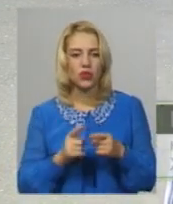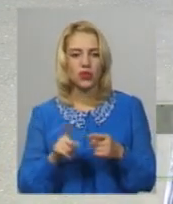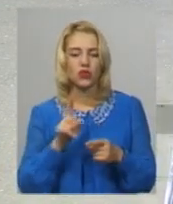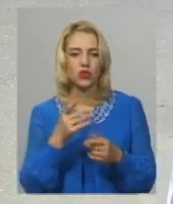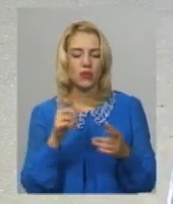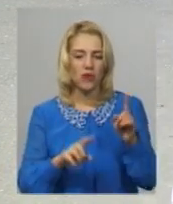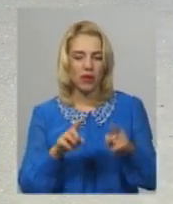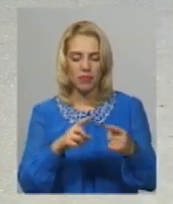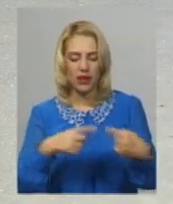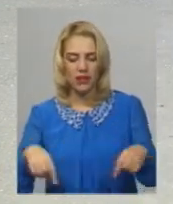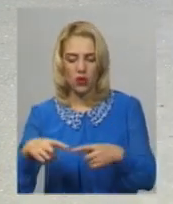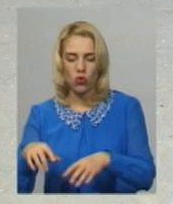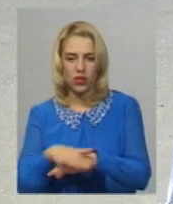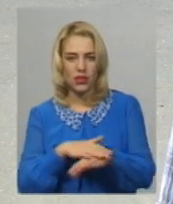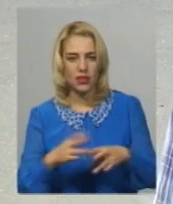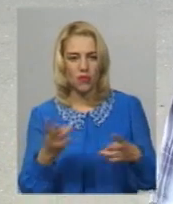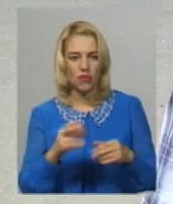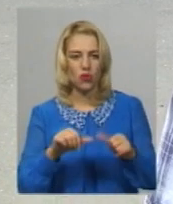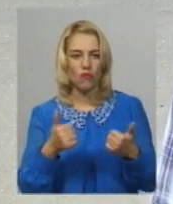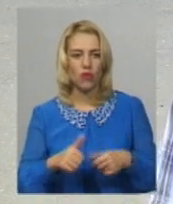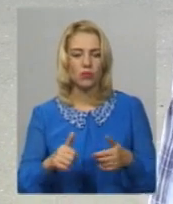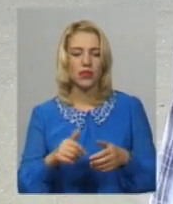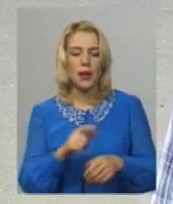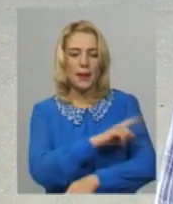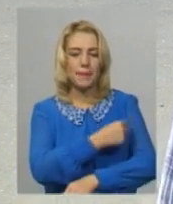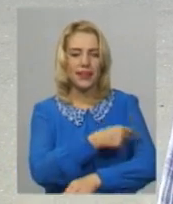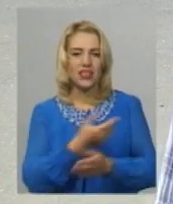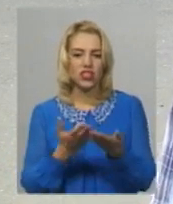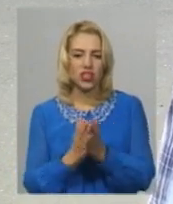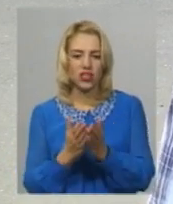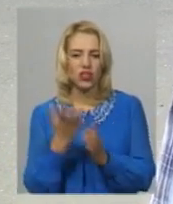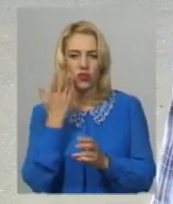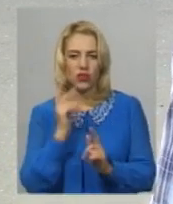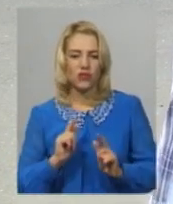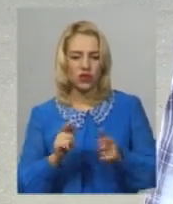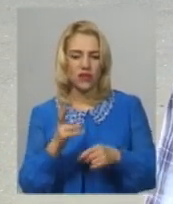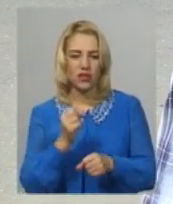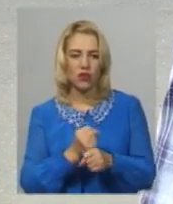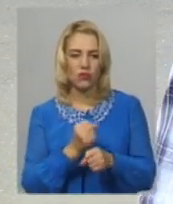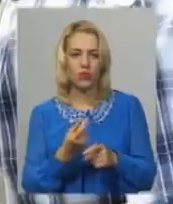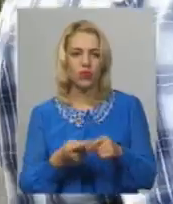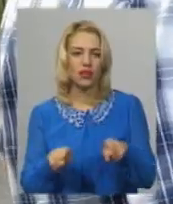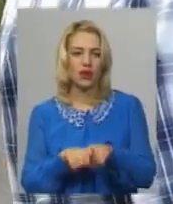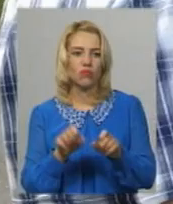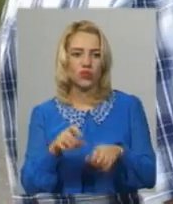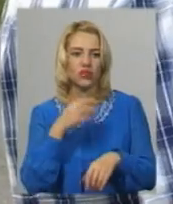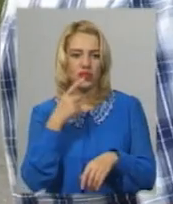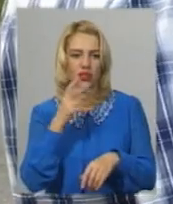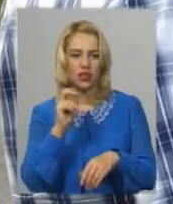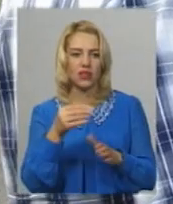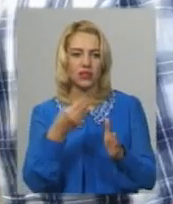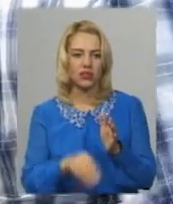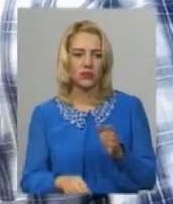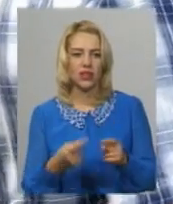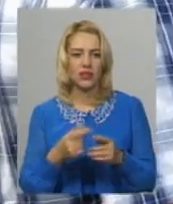категорії населення мають оформити медичні книжки перед тим, як влаштуватись на роботу. Це теж можна подати як дискримінацію.